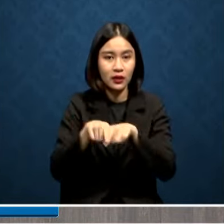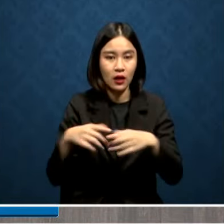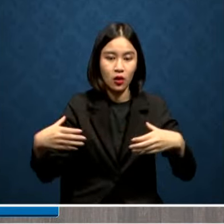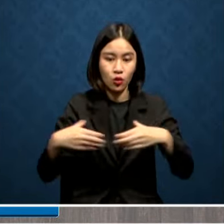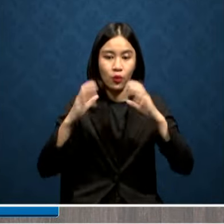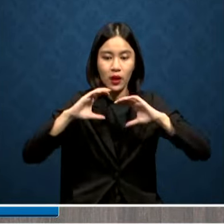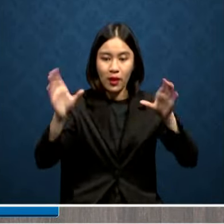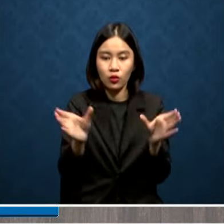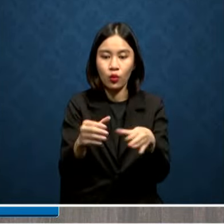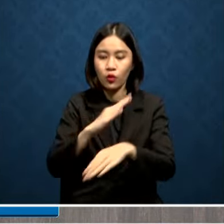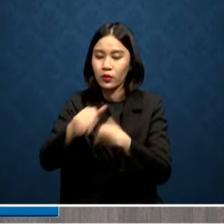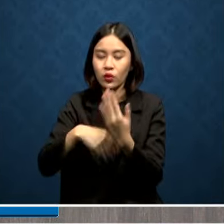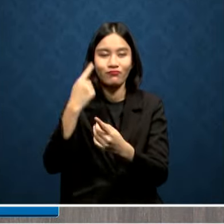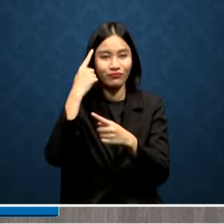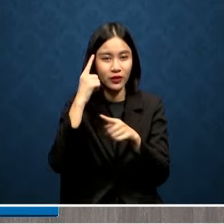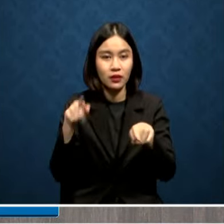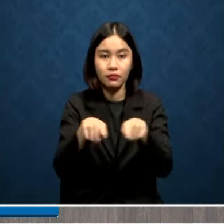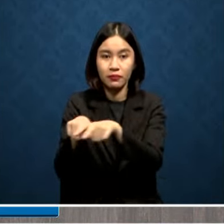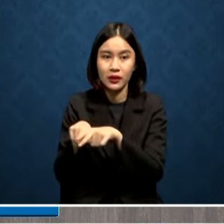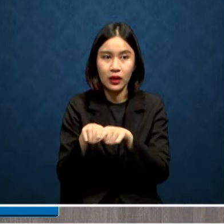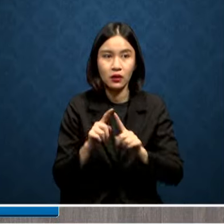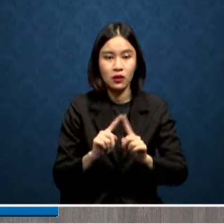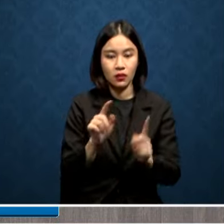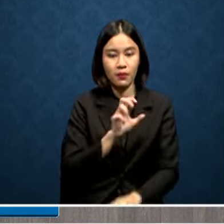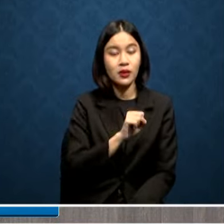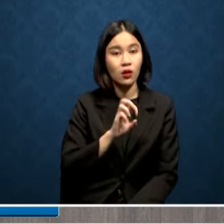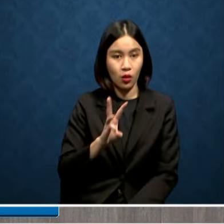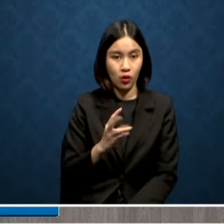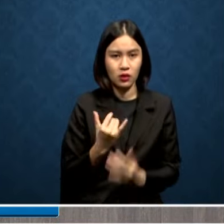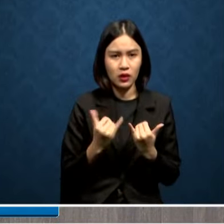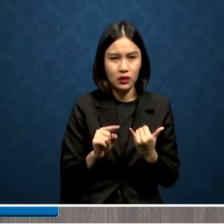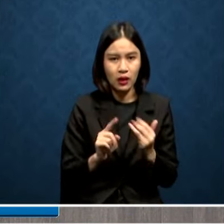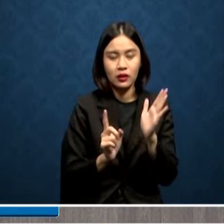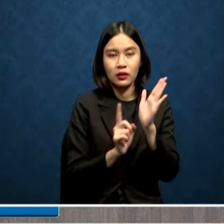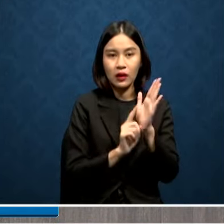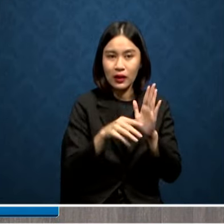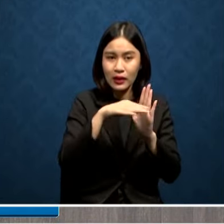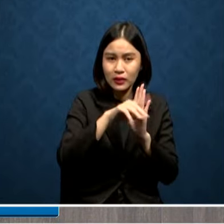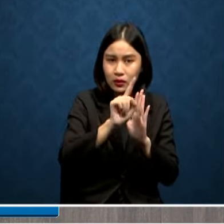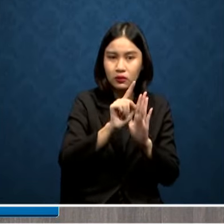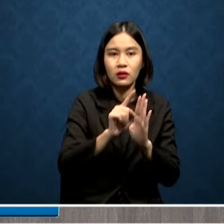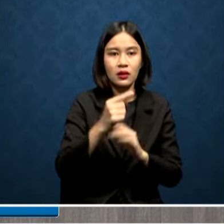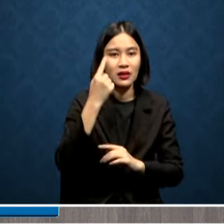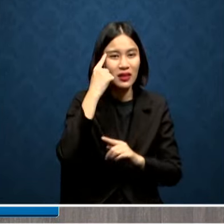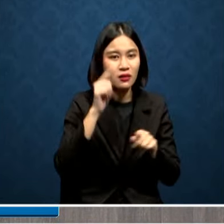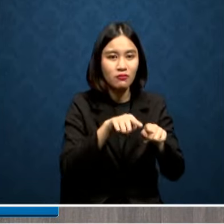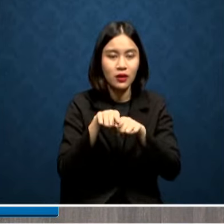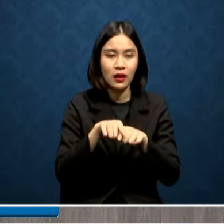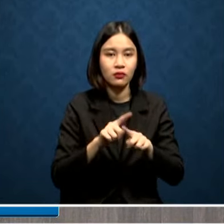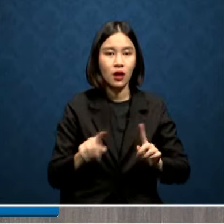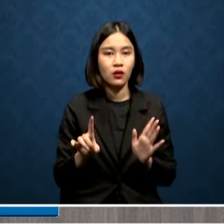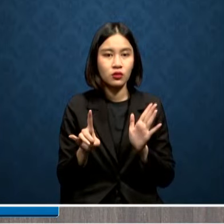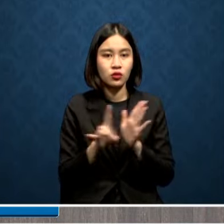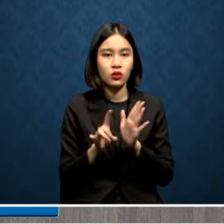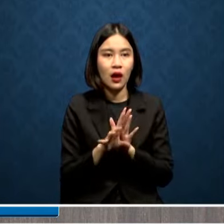พรรคก็เห็นด้วยกันพอมาเป็นสมาชิกวุฒิสภาขั้นแรกเราก็เห็นด้วยท่วมท้นแต่ขั้นสุดท้าย